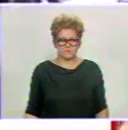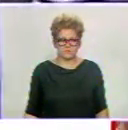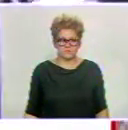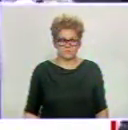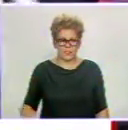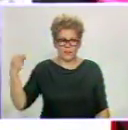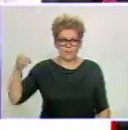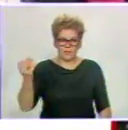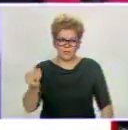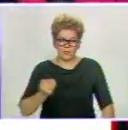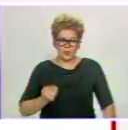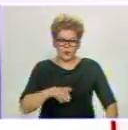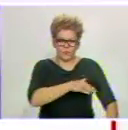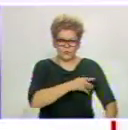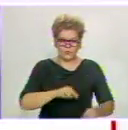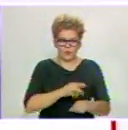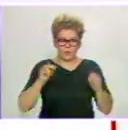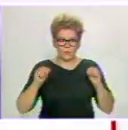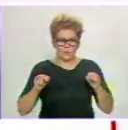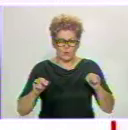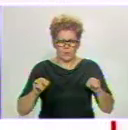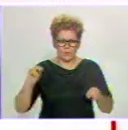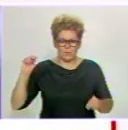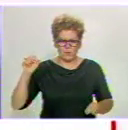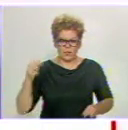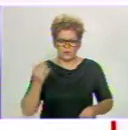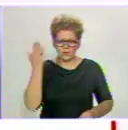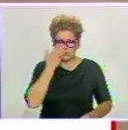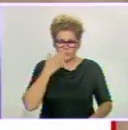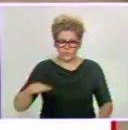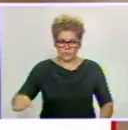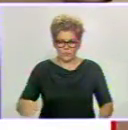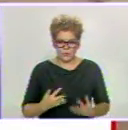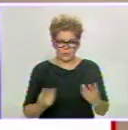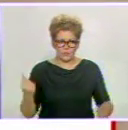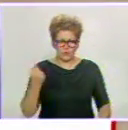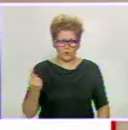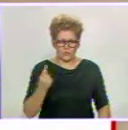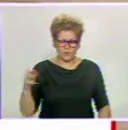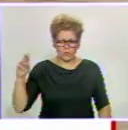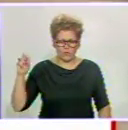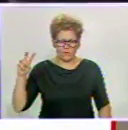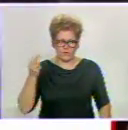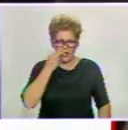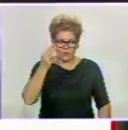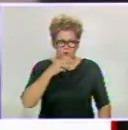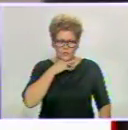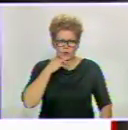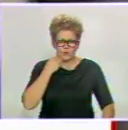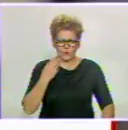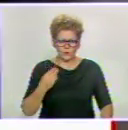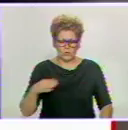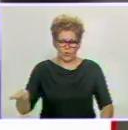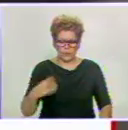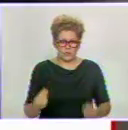În pauza de dinaintea ultimei ore, profesorul Ion Pința de la școala gimnazială numărul 1 din orașul Rovinare a observat mai mulți copii